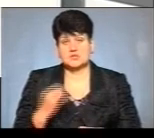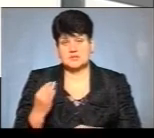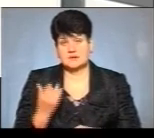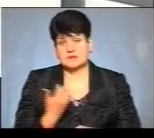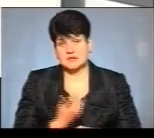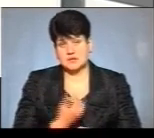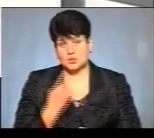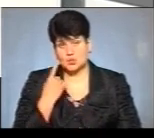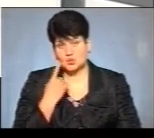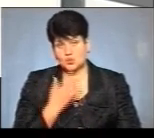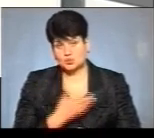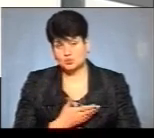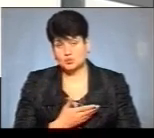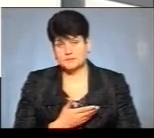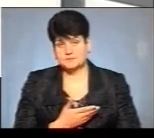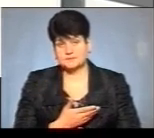їхньою думкою.